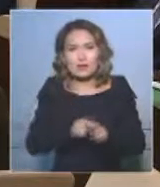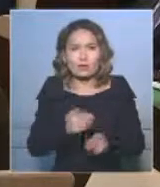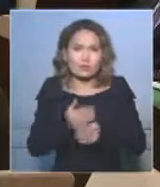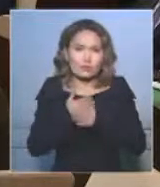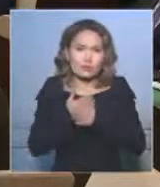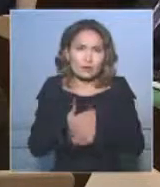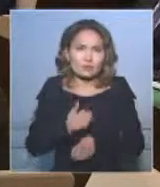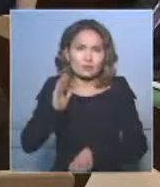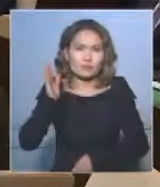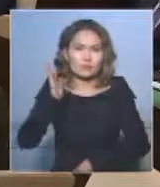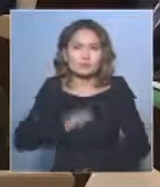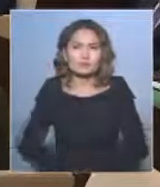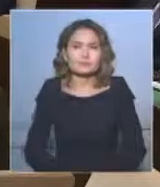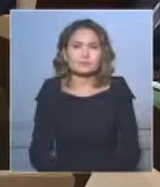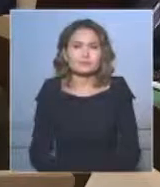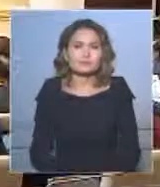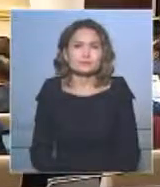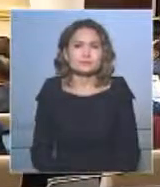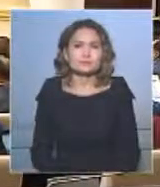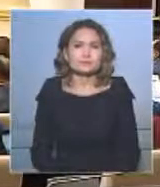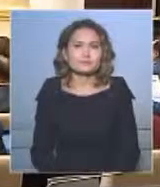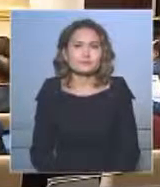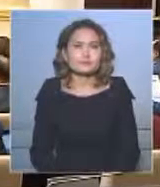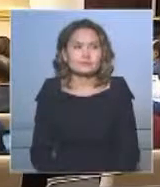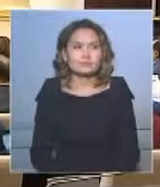және мемлекеттік қолдауды талап ете алады.